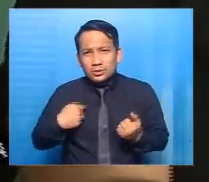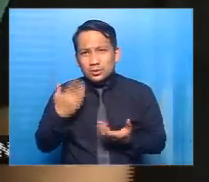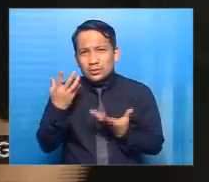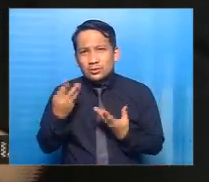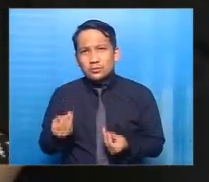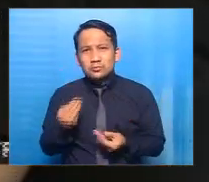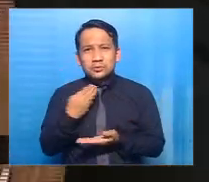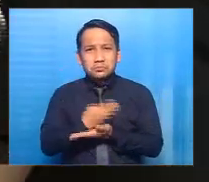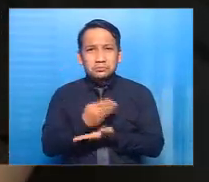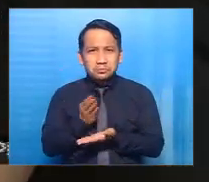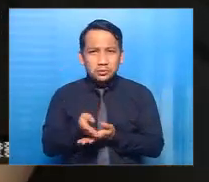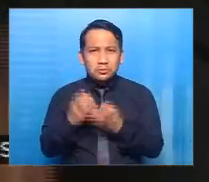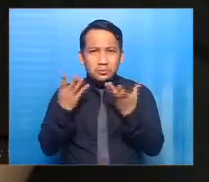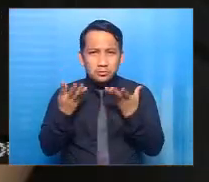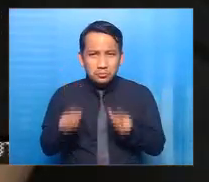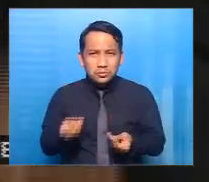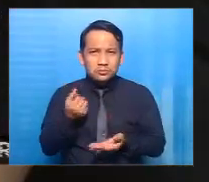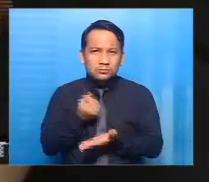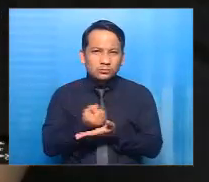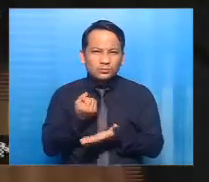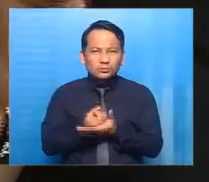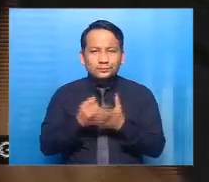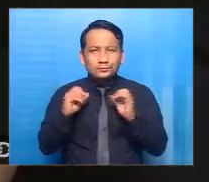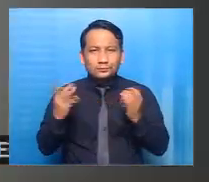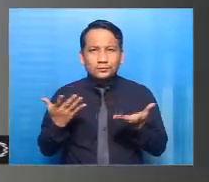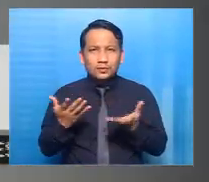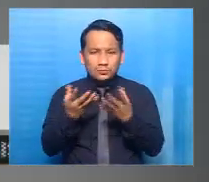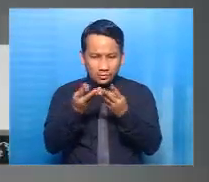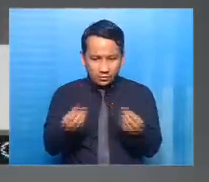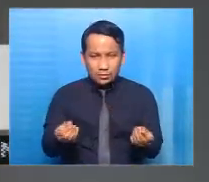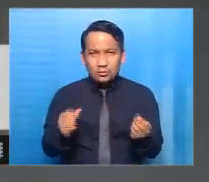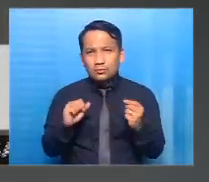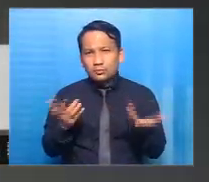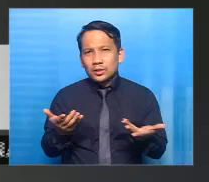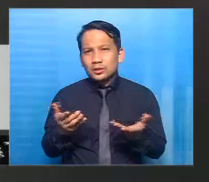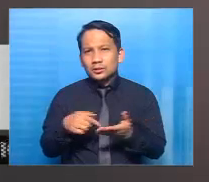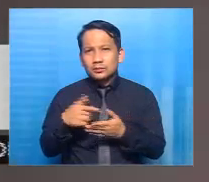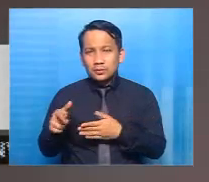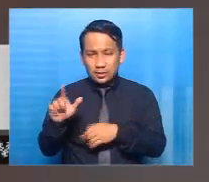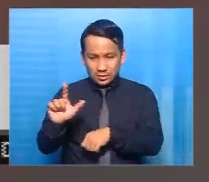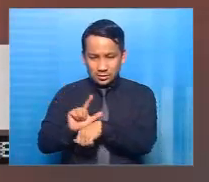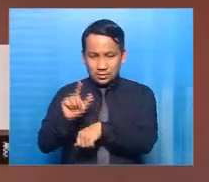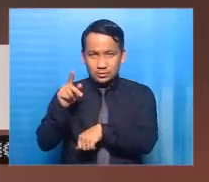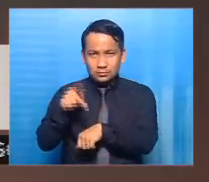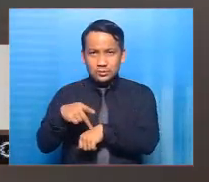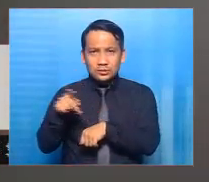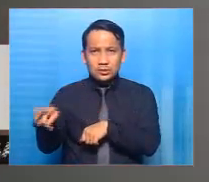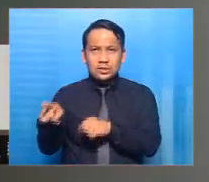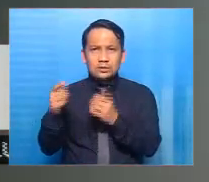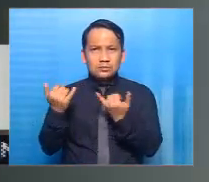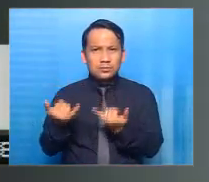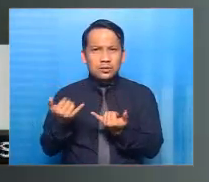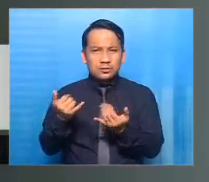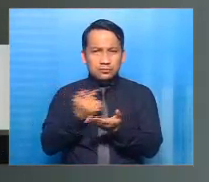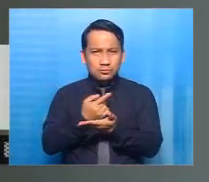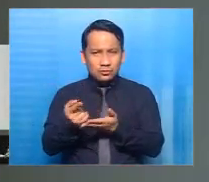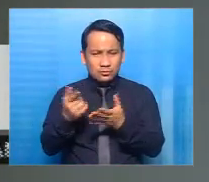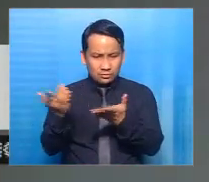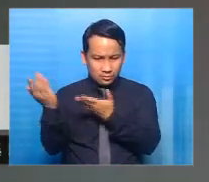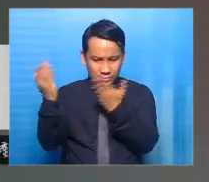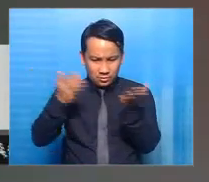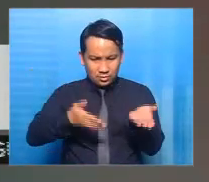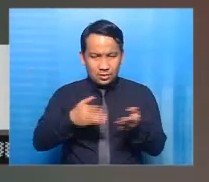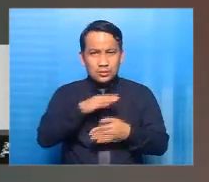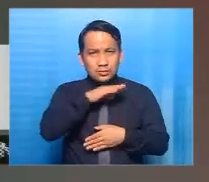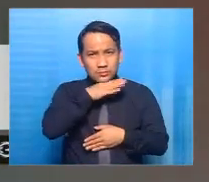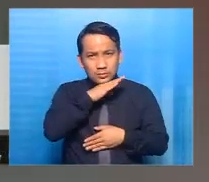ang puhunan namin at wala na kaming ipapaubos. Ang Las Piñas Market dapat ngayong linggo rin makakatanggap ng baboy